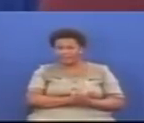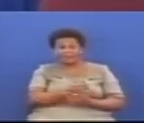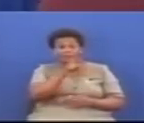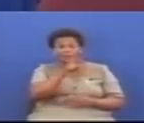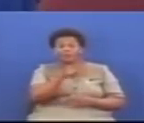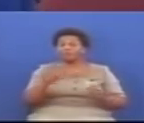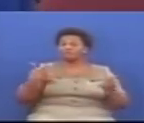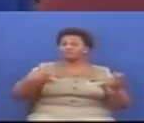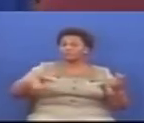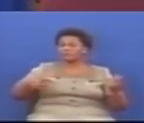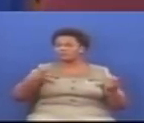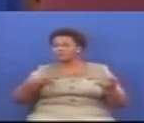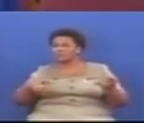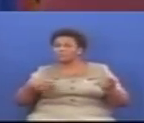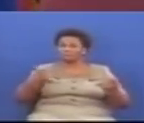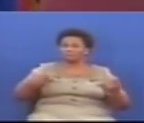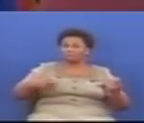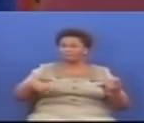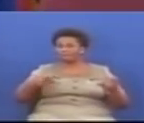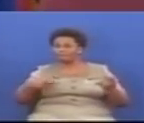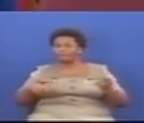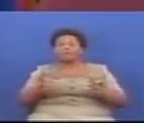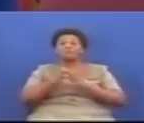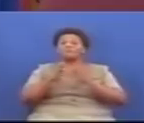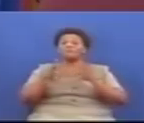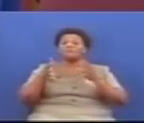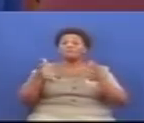na mziki mkubwa pale utakao